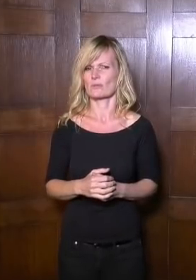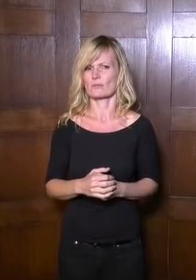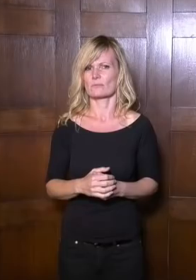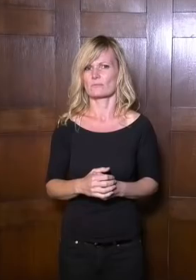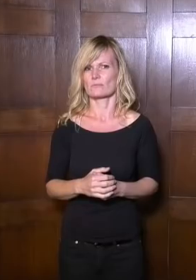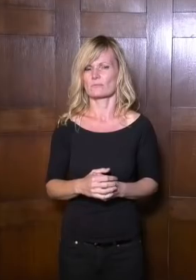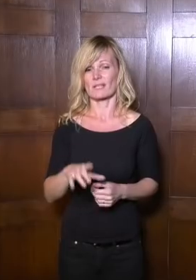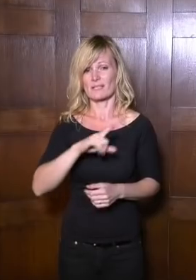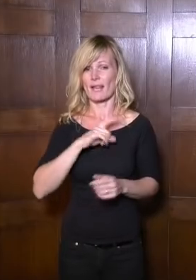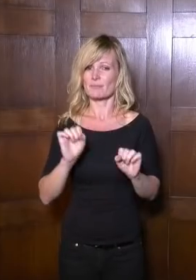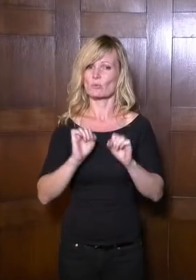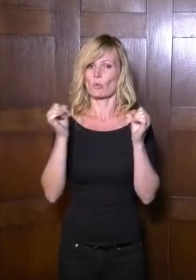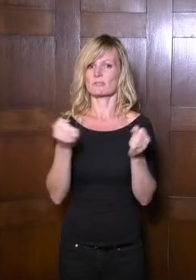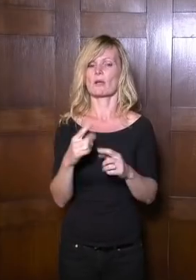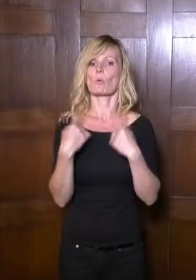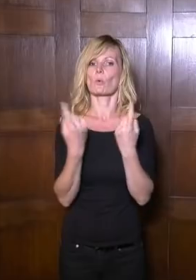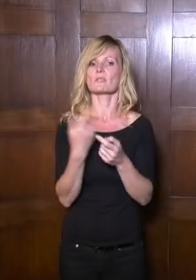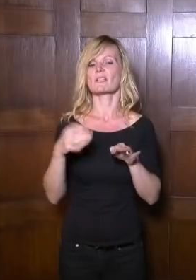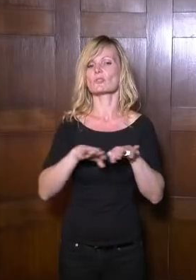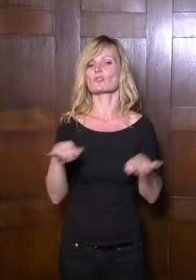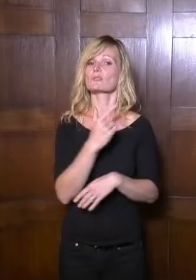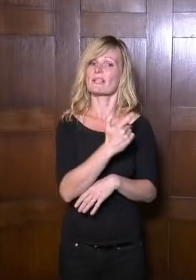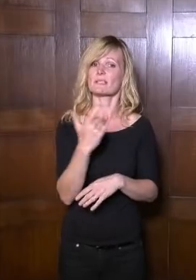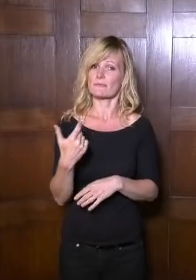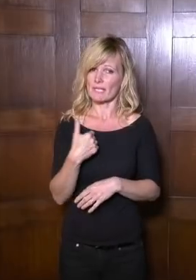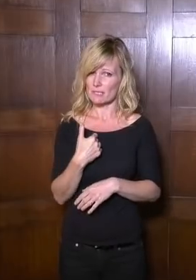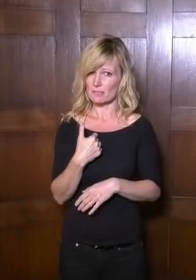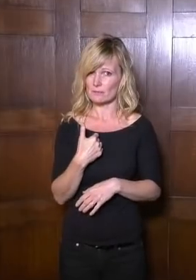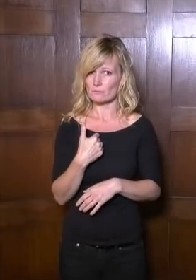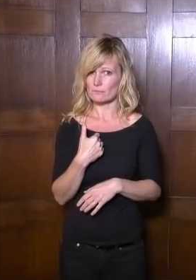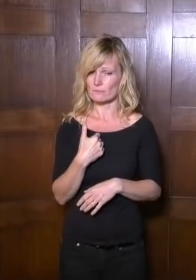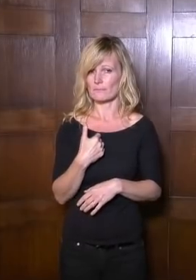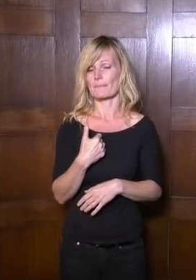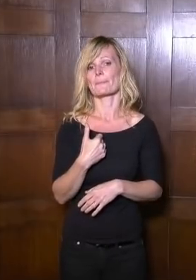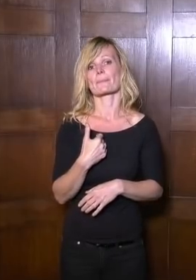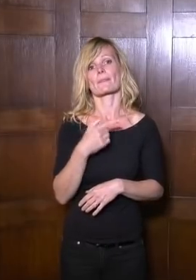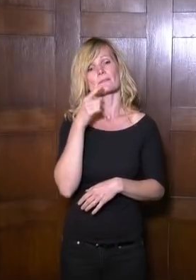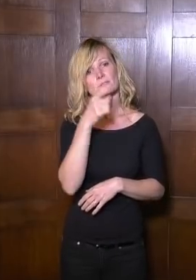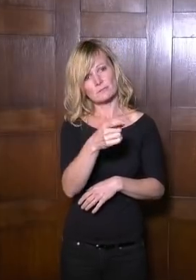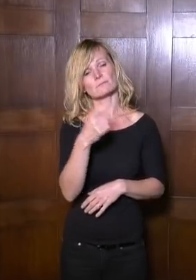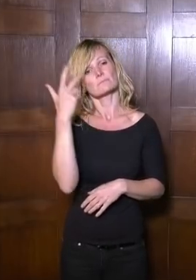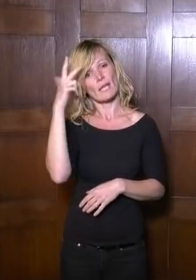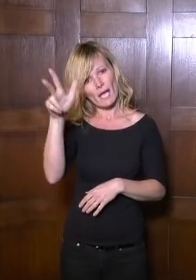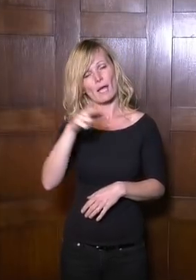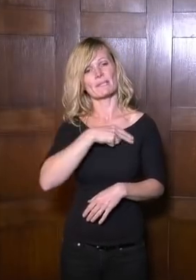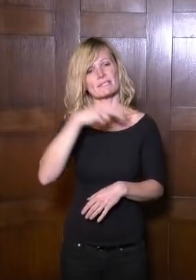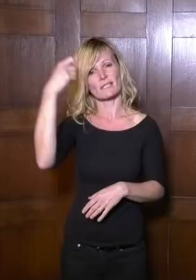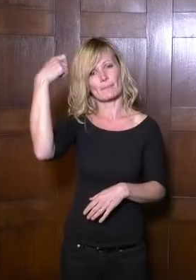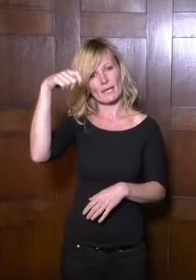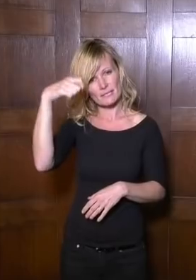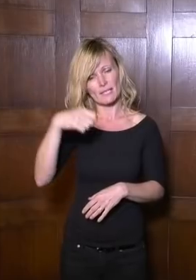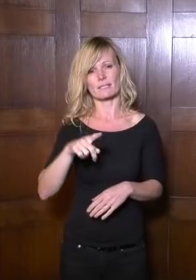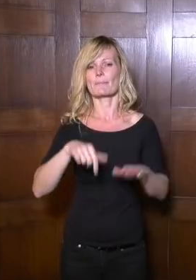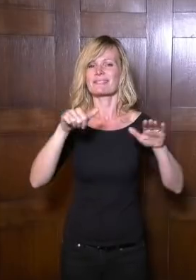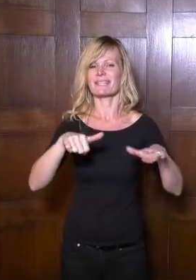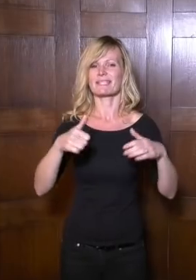Als Initiator des Runden Tisches 2020 habe ich Sie, Herr Ministerpräsident, persönlich am 16. Mai